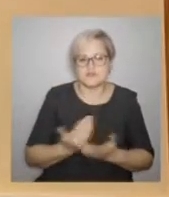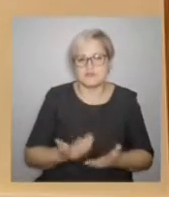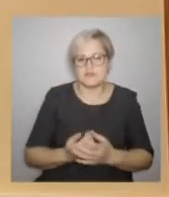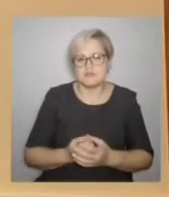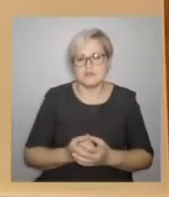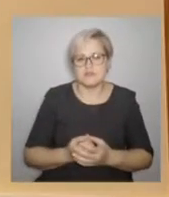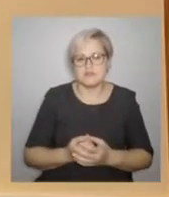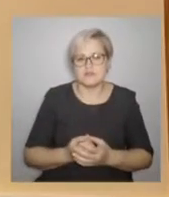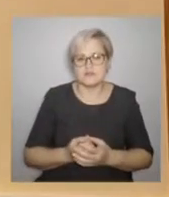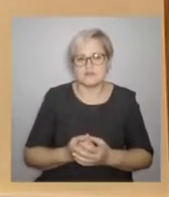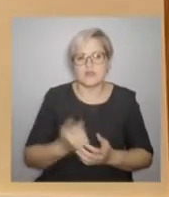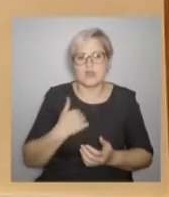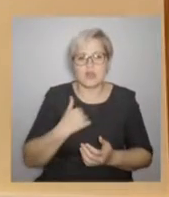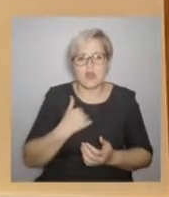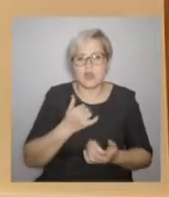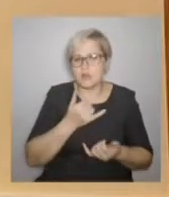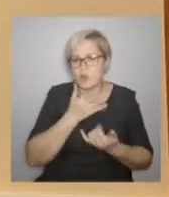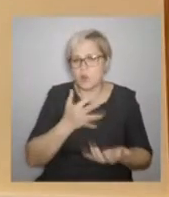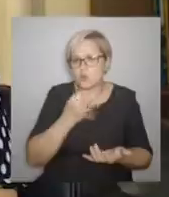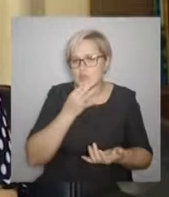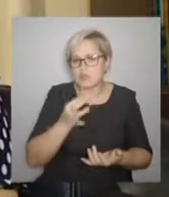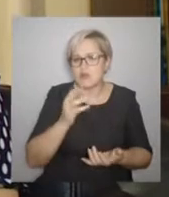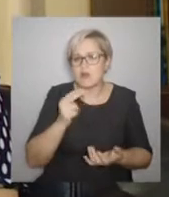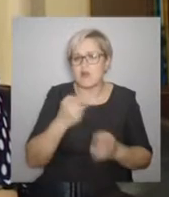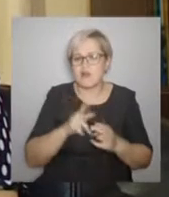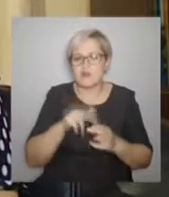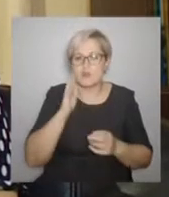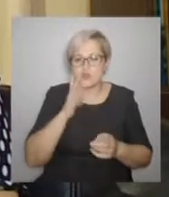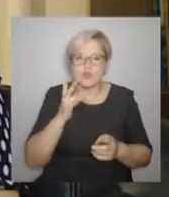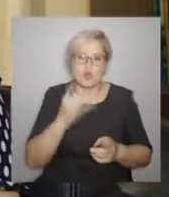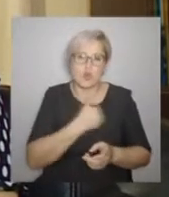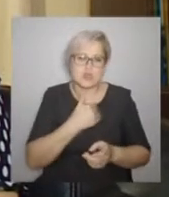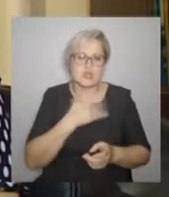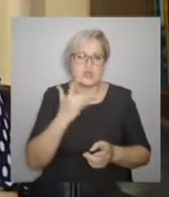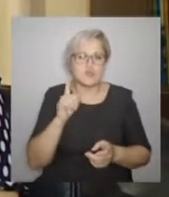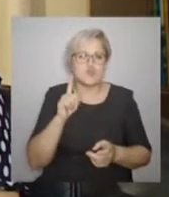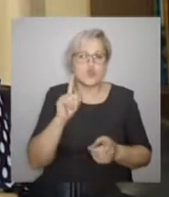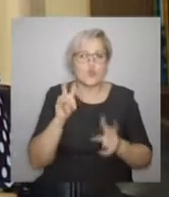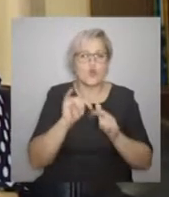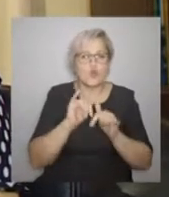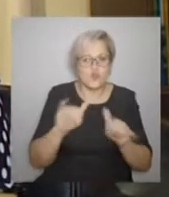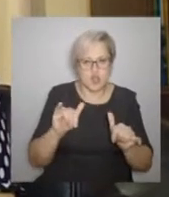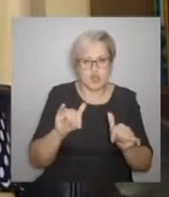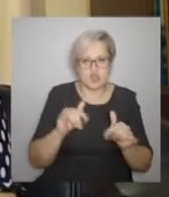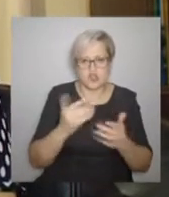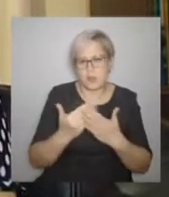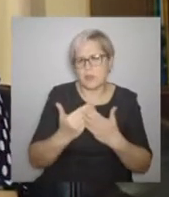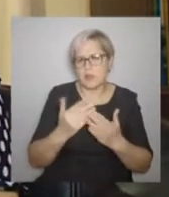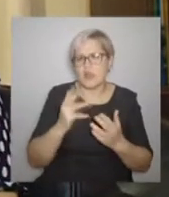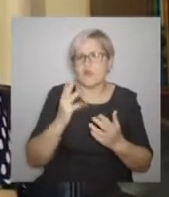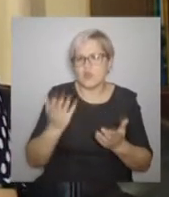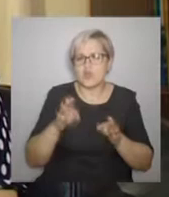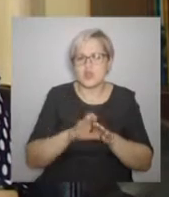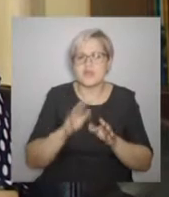которые с вами, в общем-то, работали в других центрах? Это те специалисты, с которыми я работала в других центрах. То есть